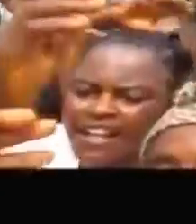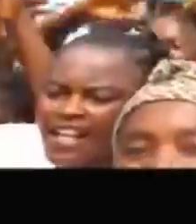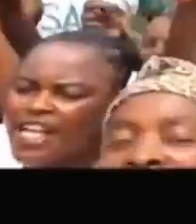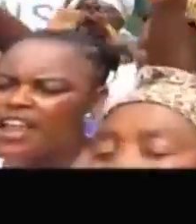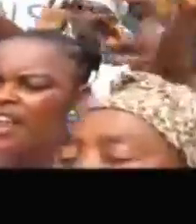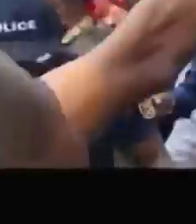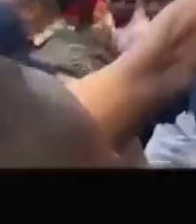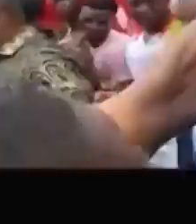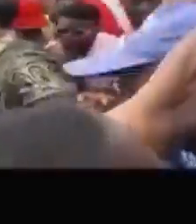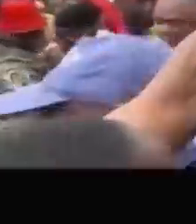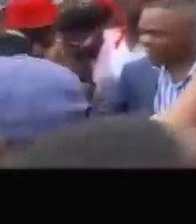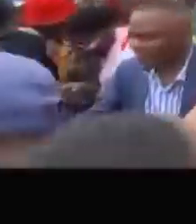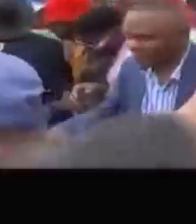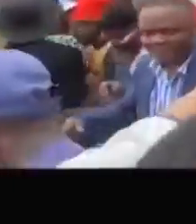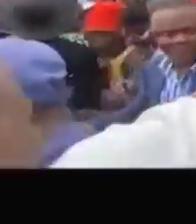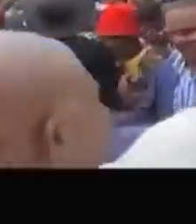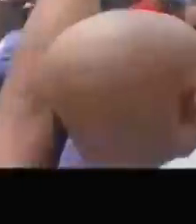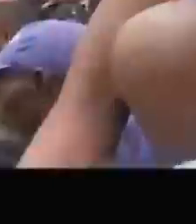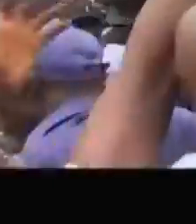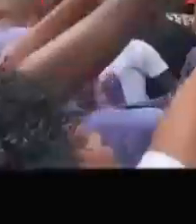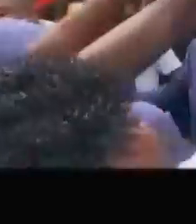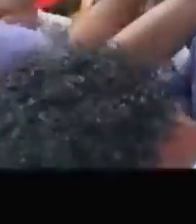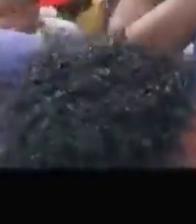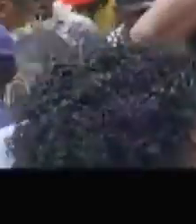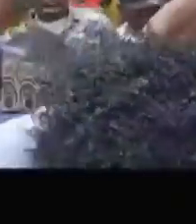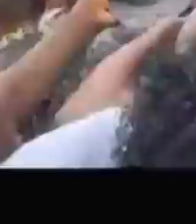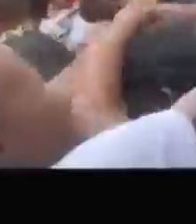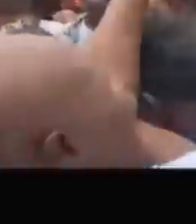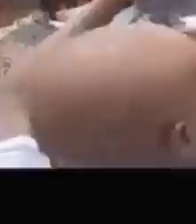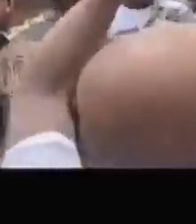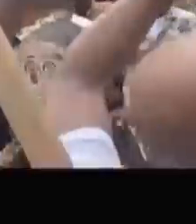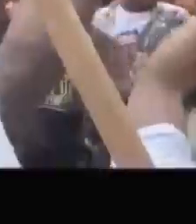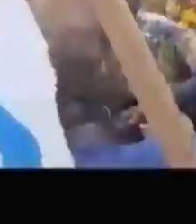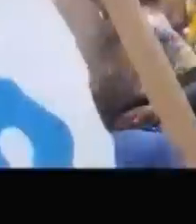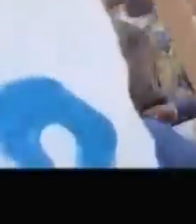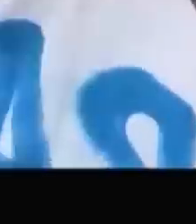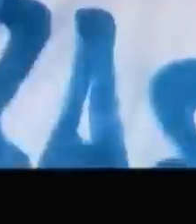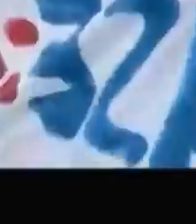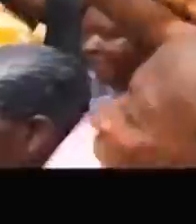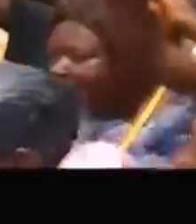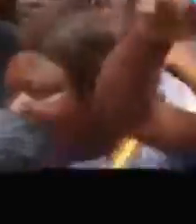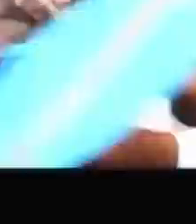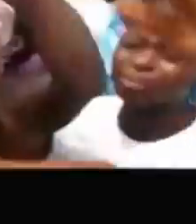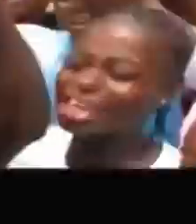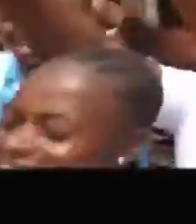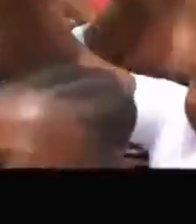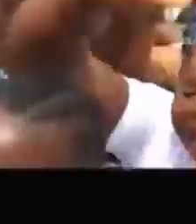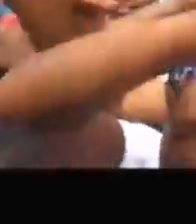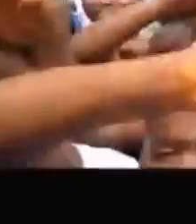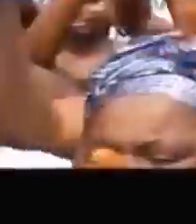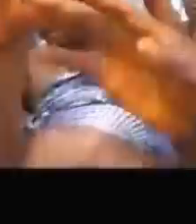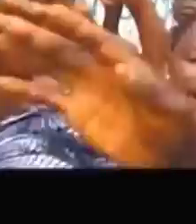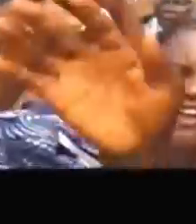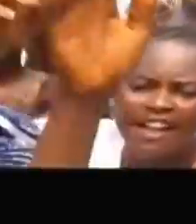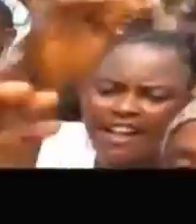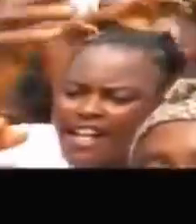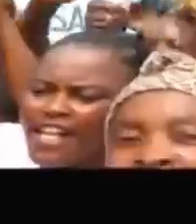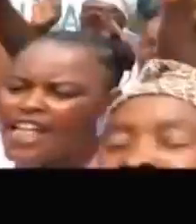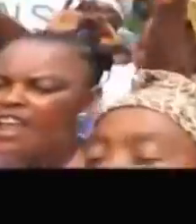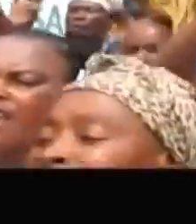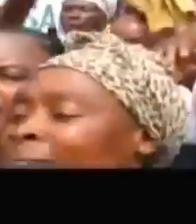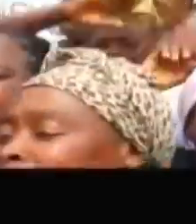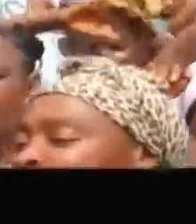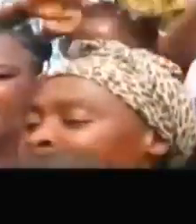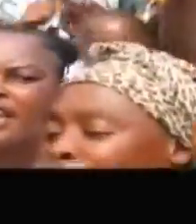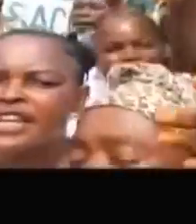circonscription électorale a été accueilli avec une joie débordante par les Bumbatraciens. De l'aéroport jusqu'au lieu du meeting, le